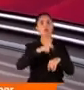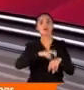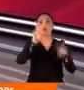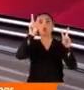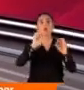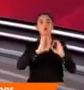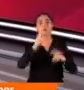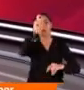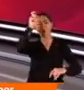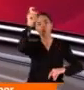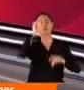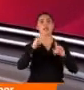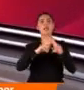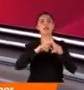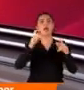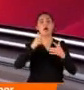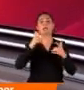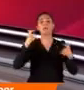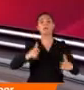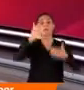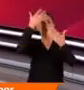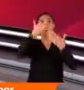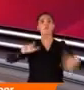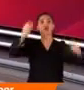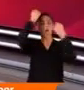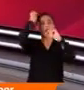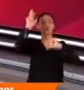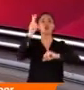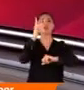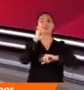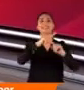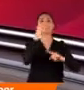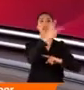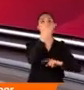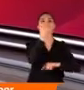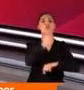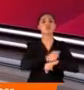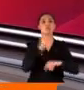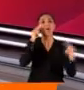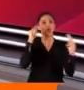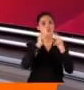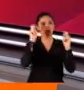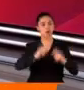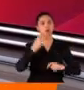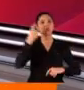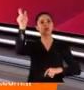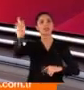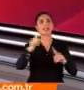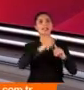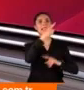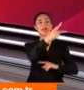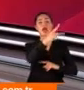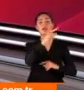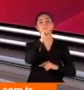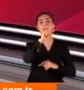ise Türkiye'nin Kabil Büyükelçiliği'nde Taliban'la yapılan 3,5 saatlik görüşme. Cumhurbaşkanı o görüşmede Taliban'ın Türkiye'ye hava